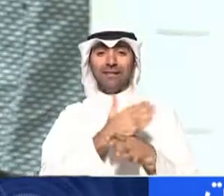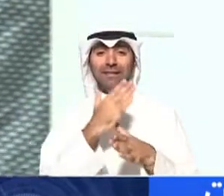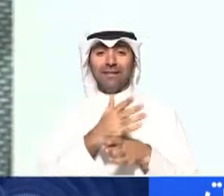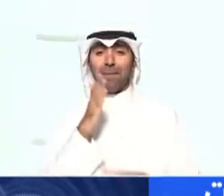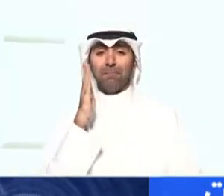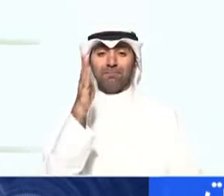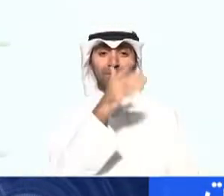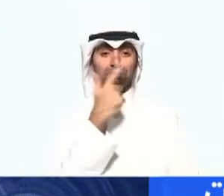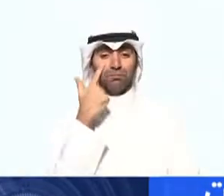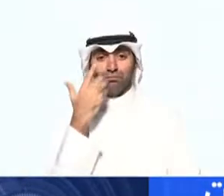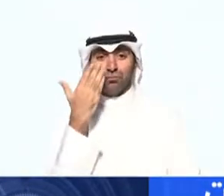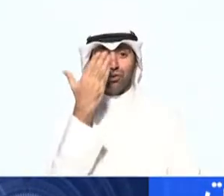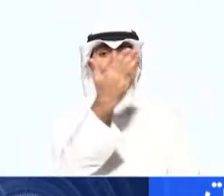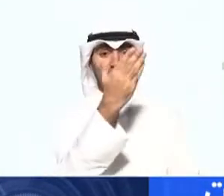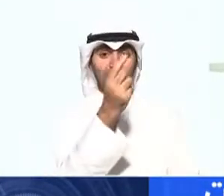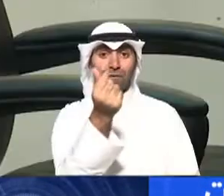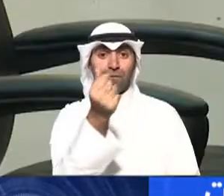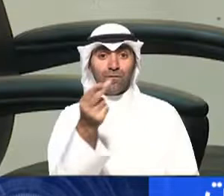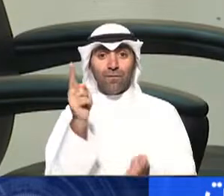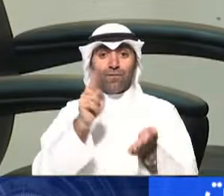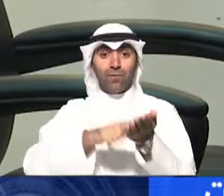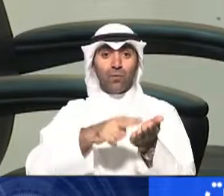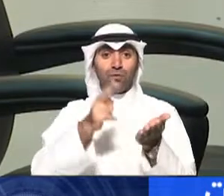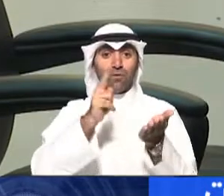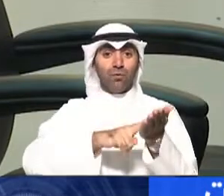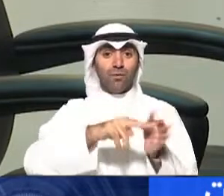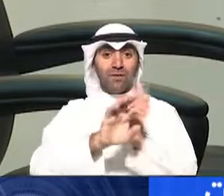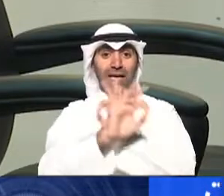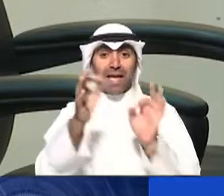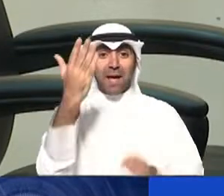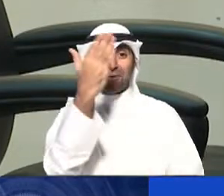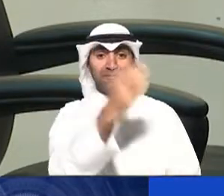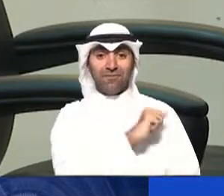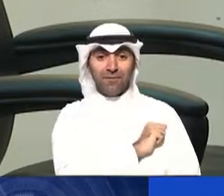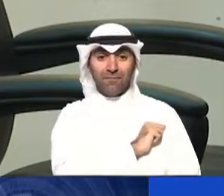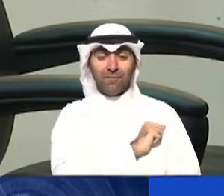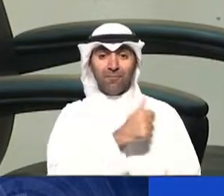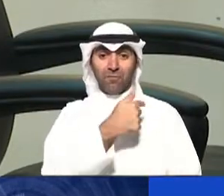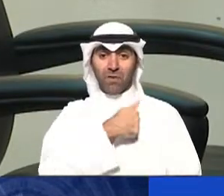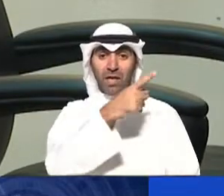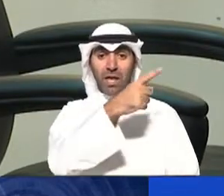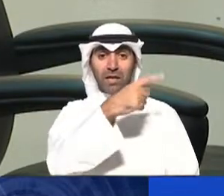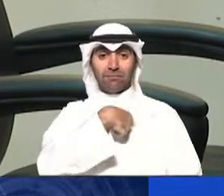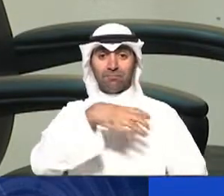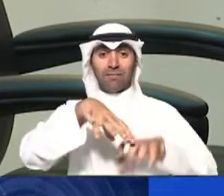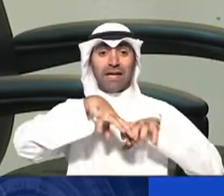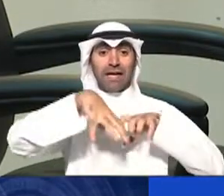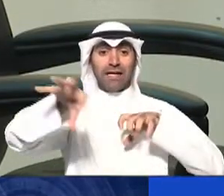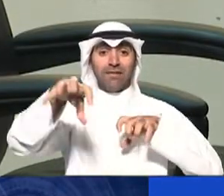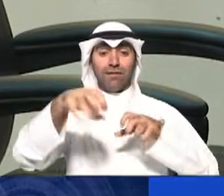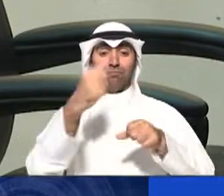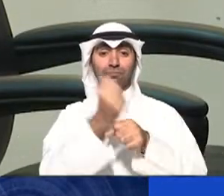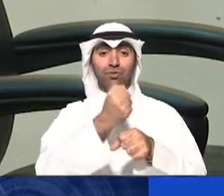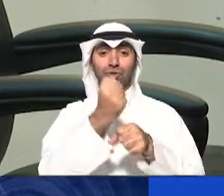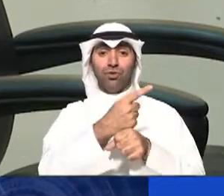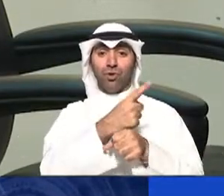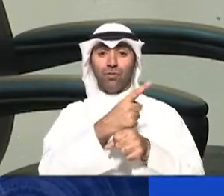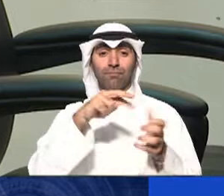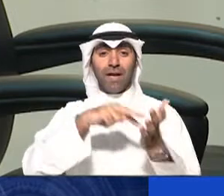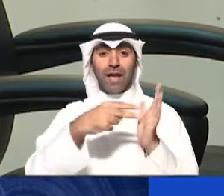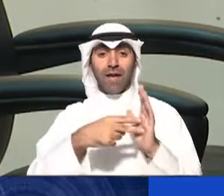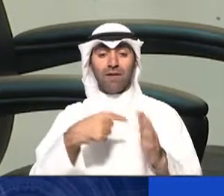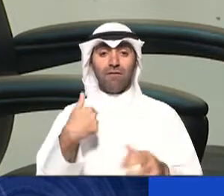المستهلكين. اختصاصاتنا بسيطة جدا، هي إصدار التراخيص للتنزيلات